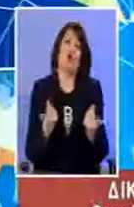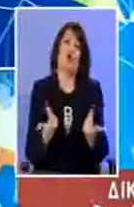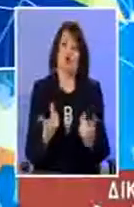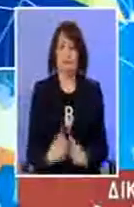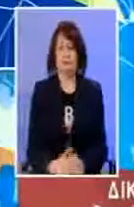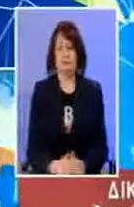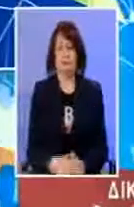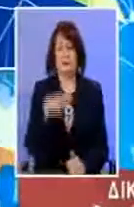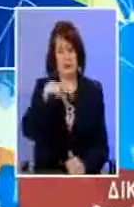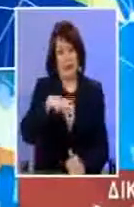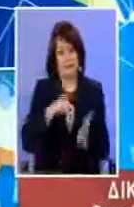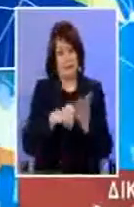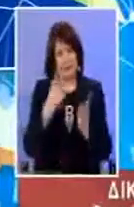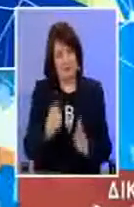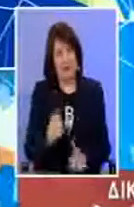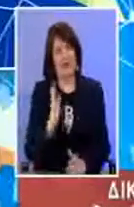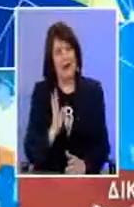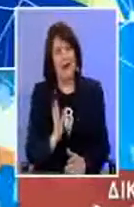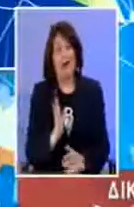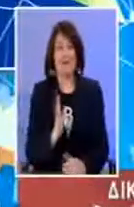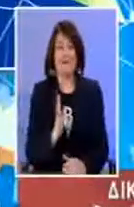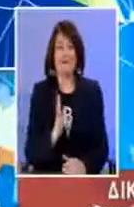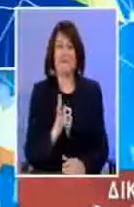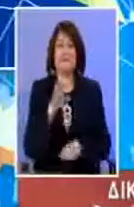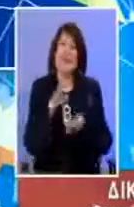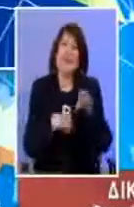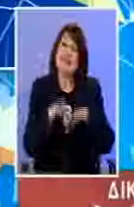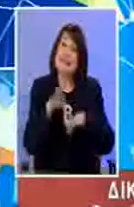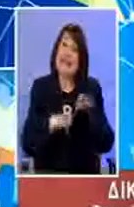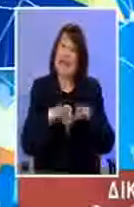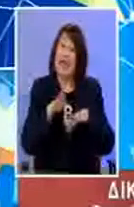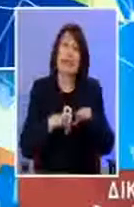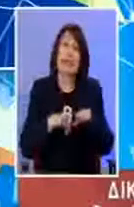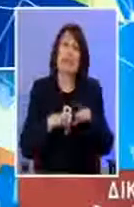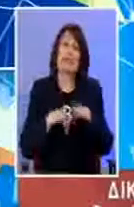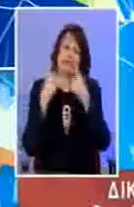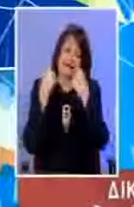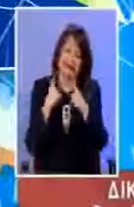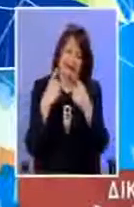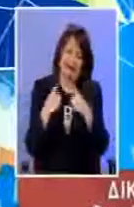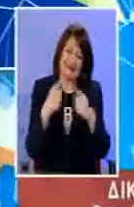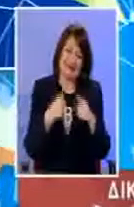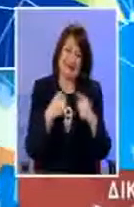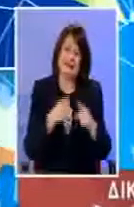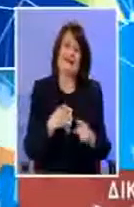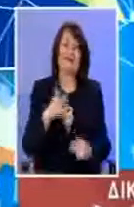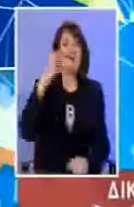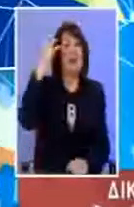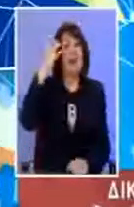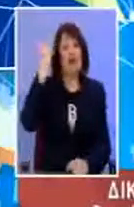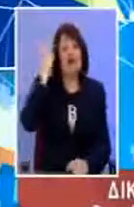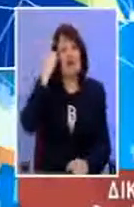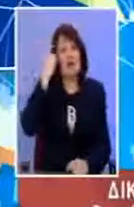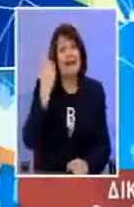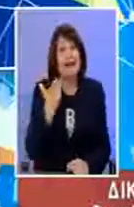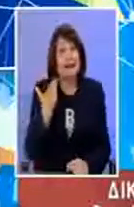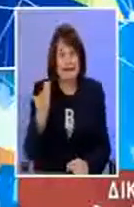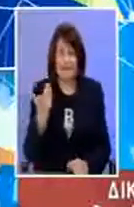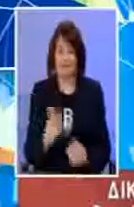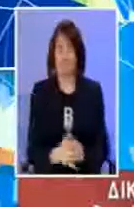πρέπει να υπάρχει. Αλλά αυτό ο φορέας εξαρτάται τη διαφορετικότητα της φιλοσοφίας που φέρνει.